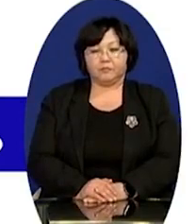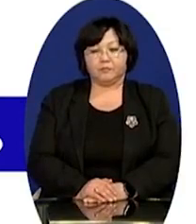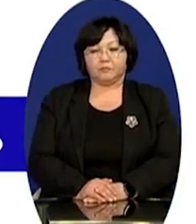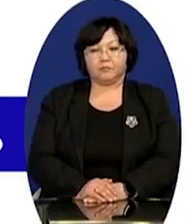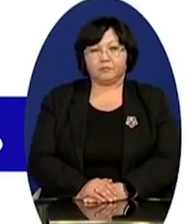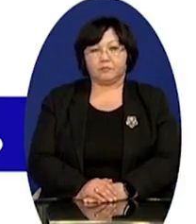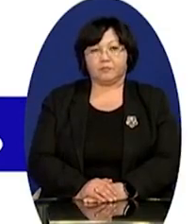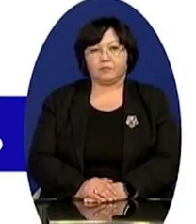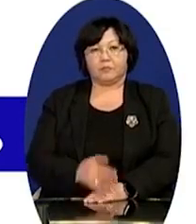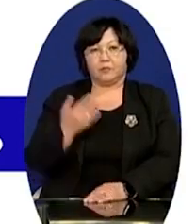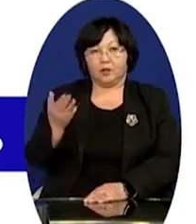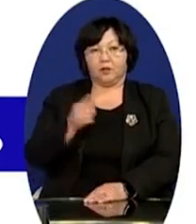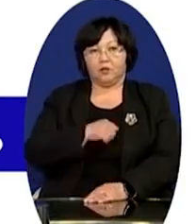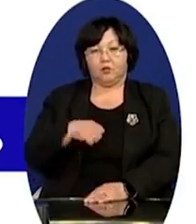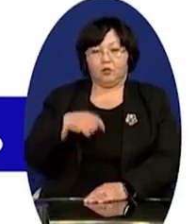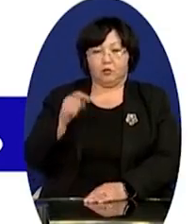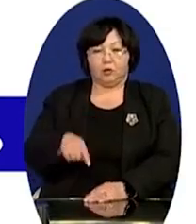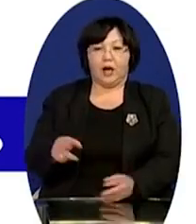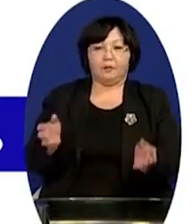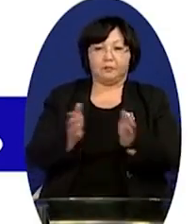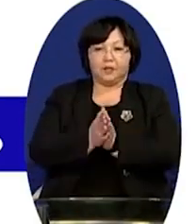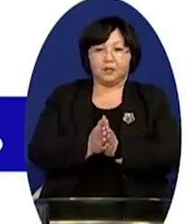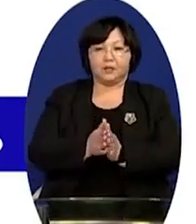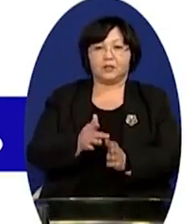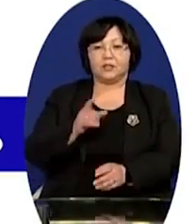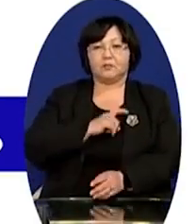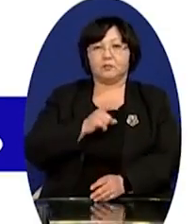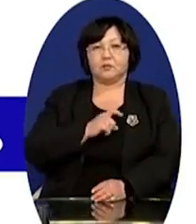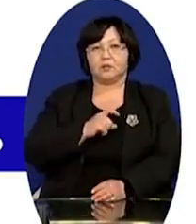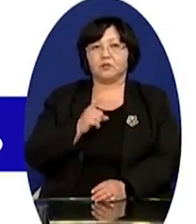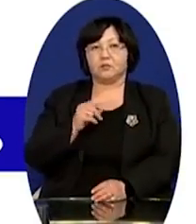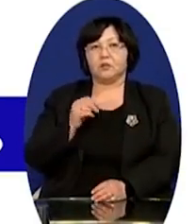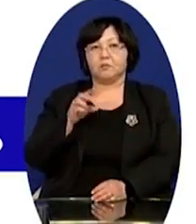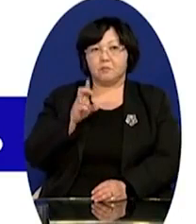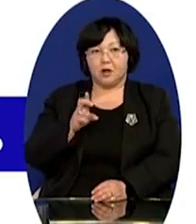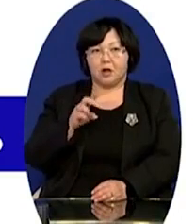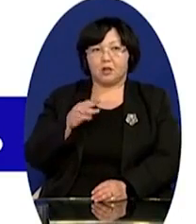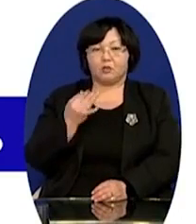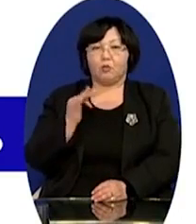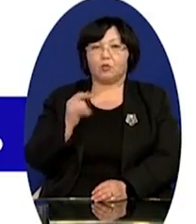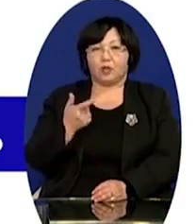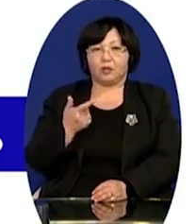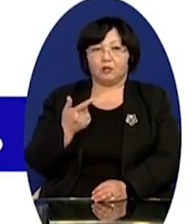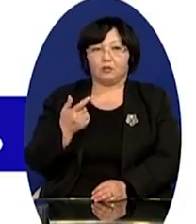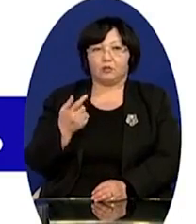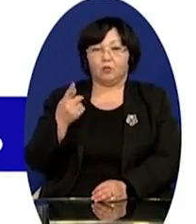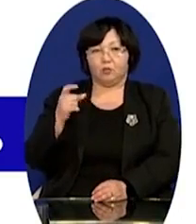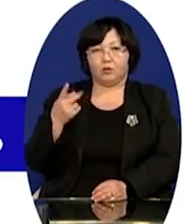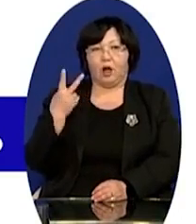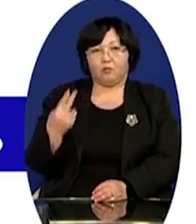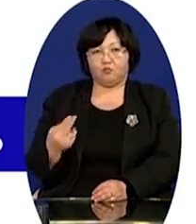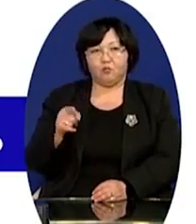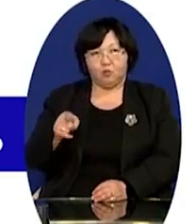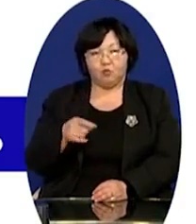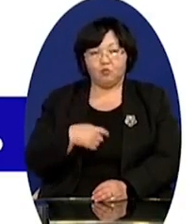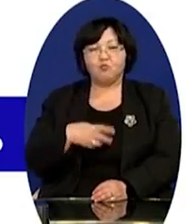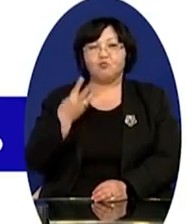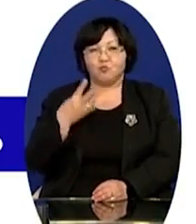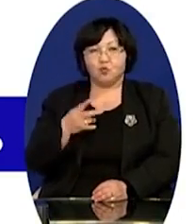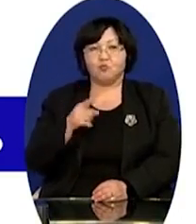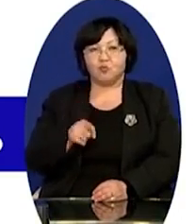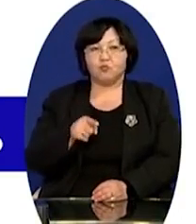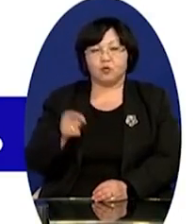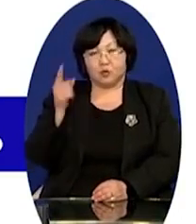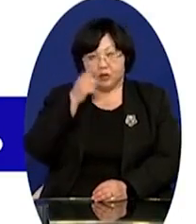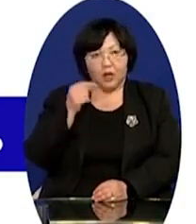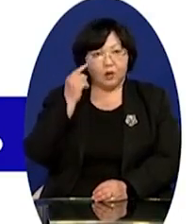За, та одоо хамтарч эзэмшиж байгаа компани дээр балжин минь тунгалаг гэж гарч ирээд байна. Тийм, мөн. Энэ хүн нэг